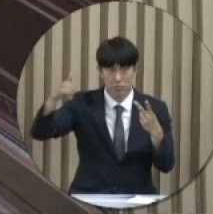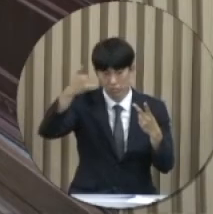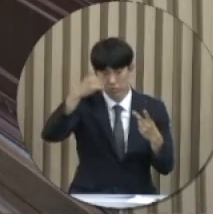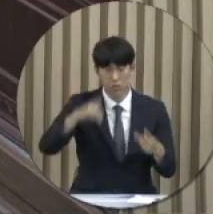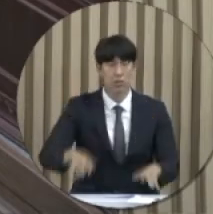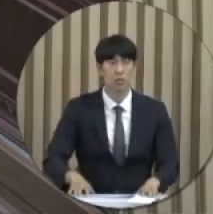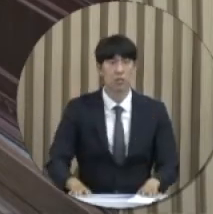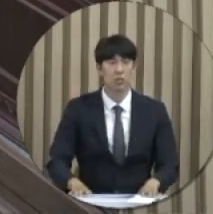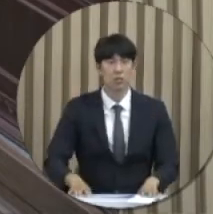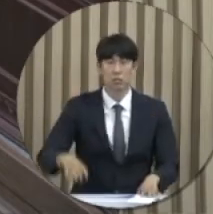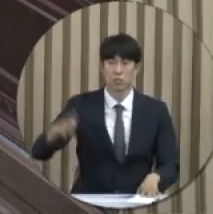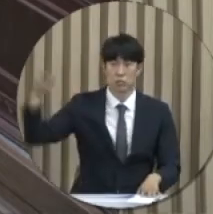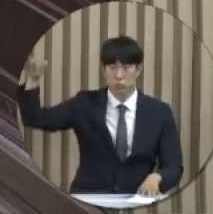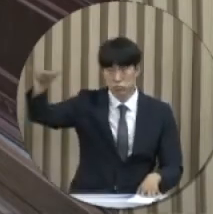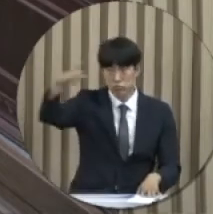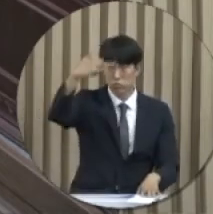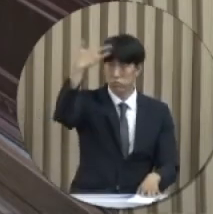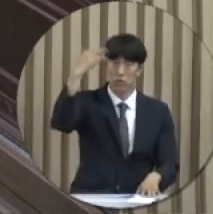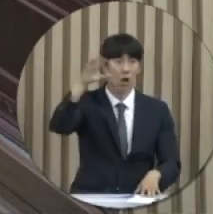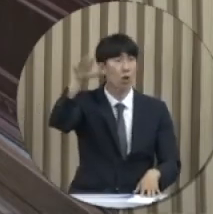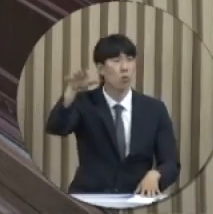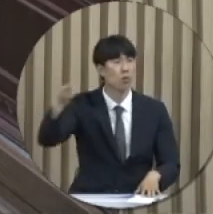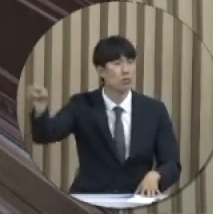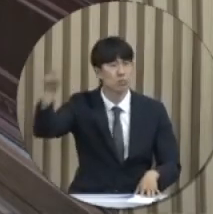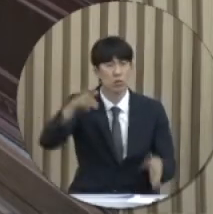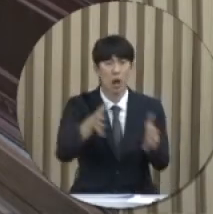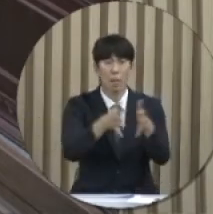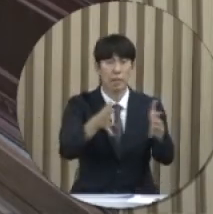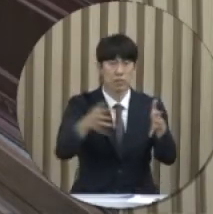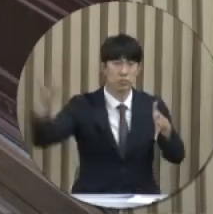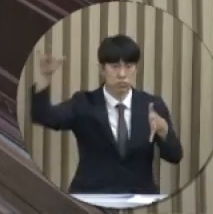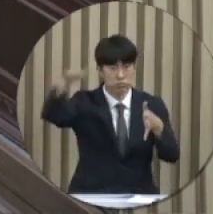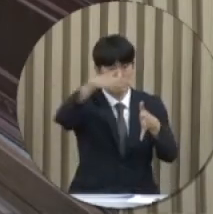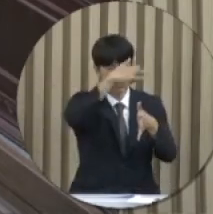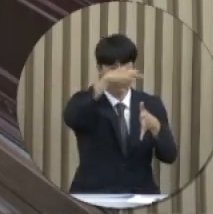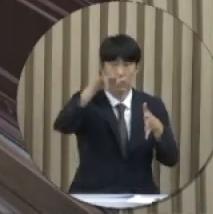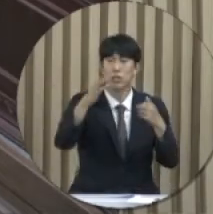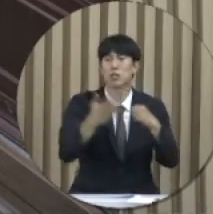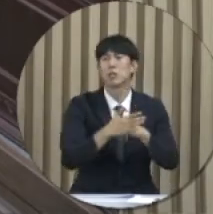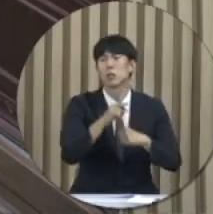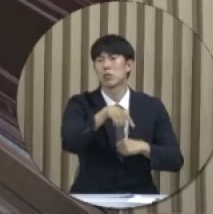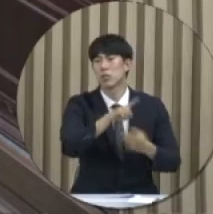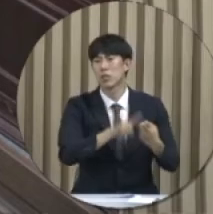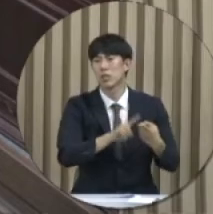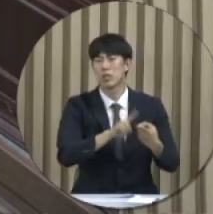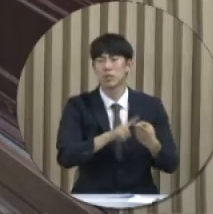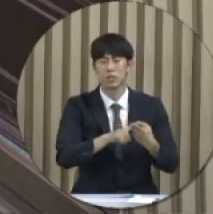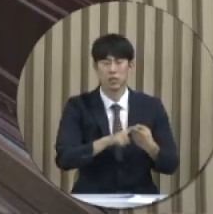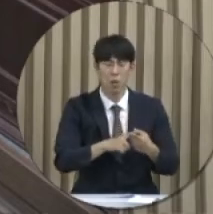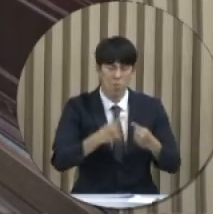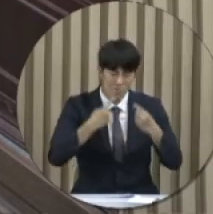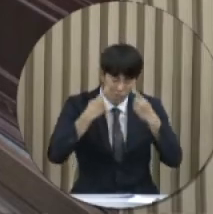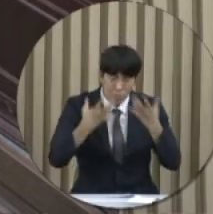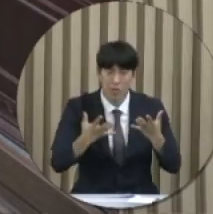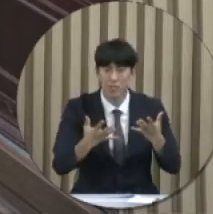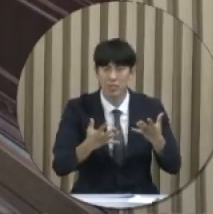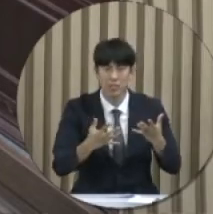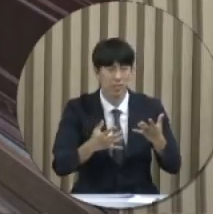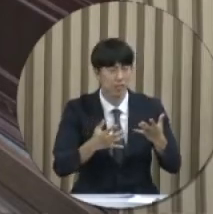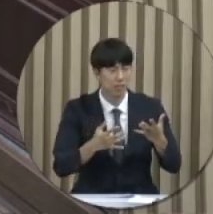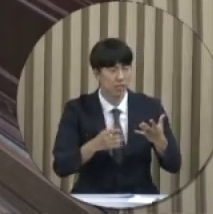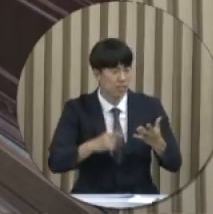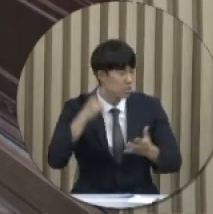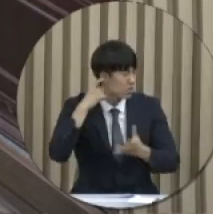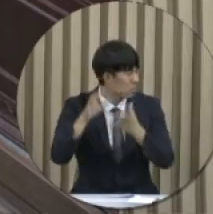위해서 회전하는 전투기가 회전하는 공간 위에 저 아파트가 있기 때문에 저기에 대해서 분명히 이